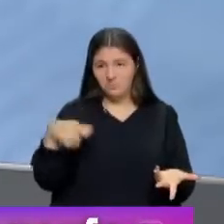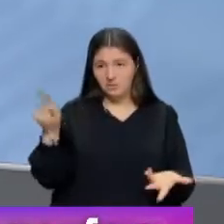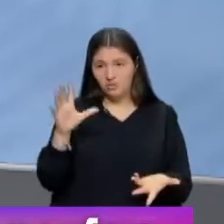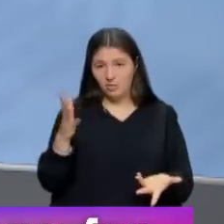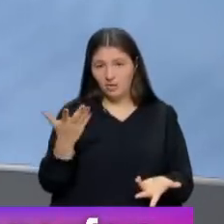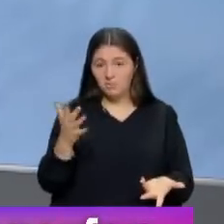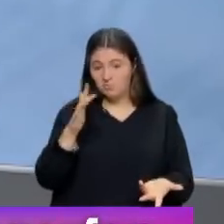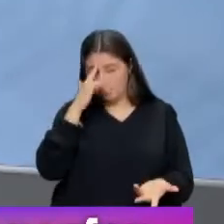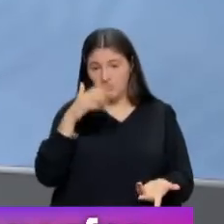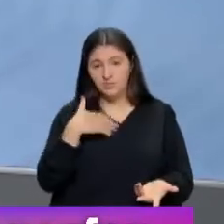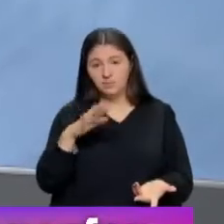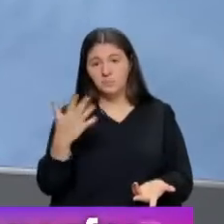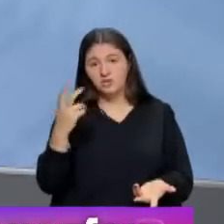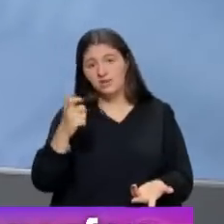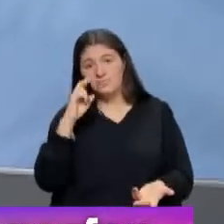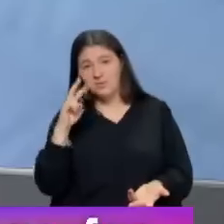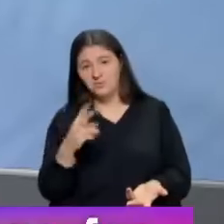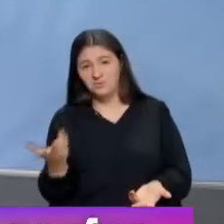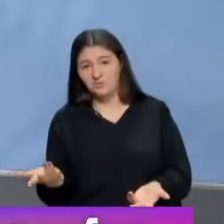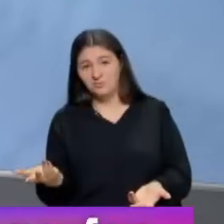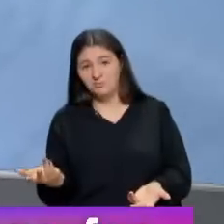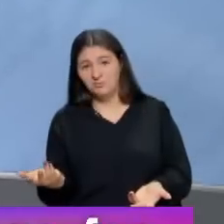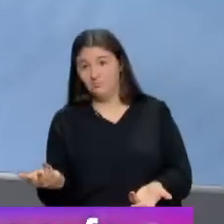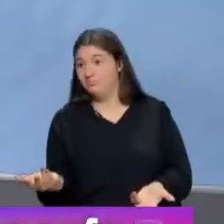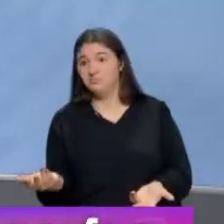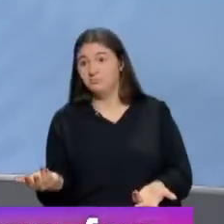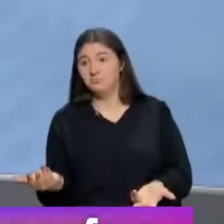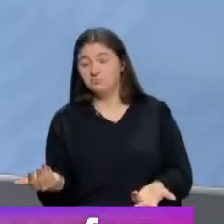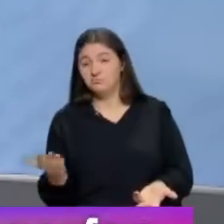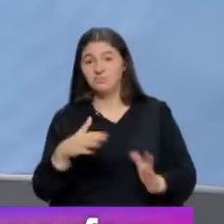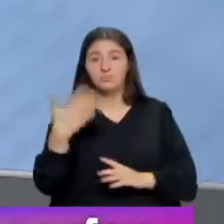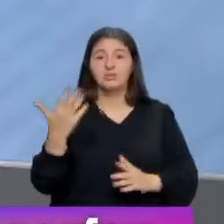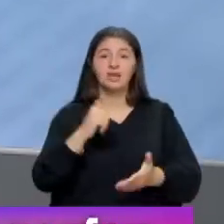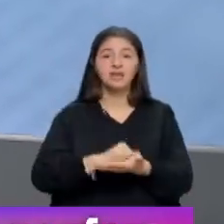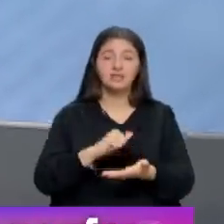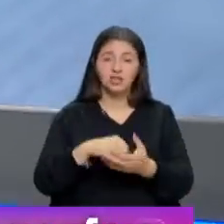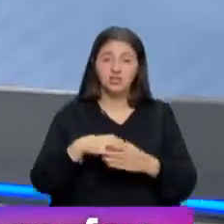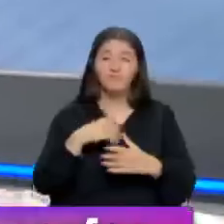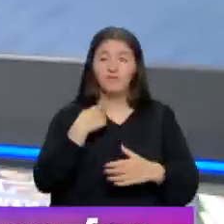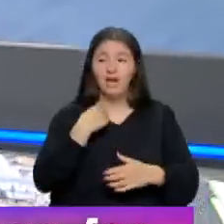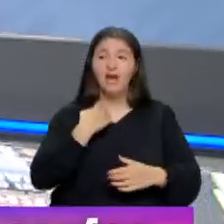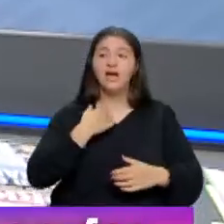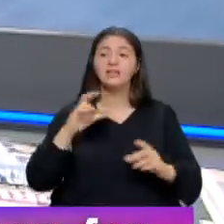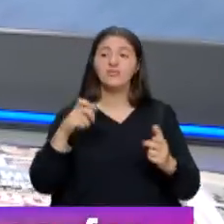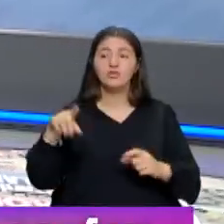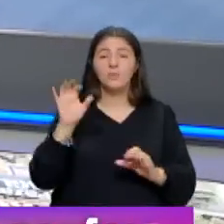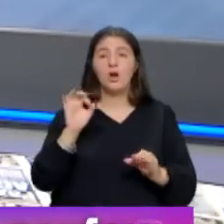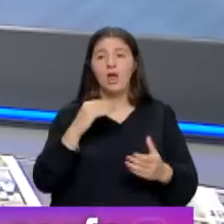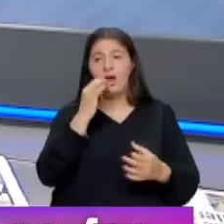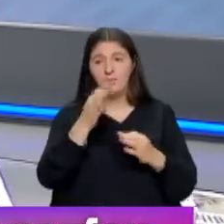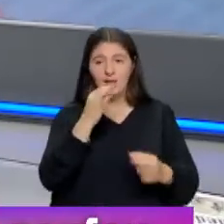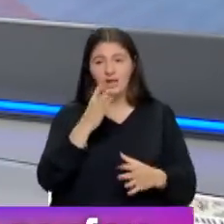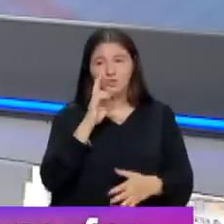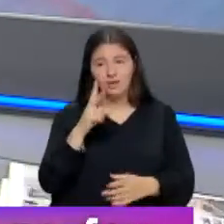mi acaba Belki de biz farklı Pencereden bakıyoruz başka gazetelerde ya da televizyonlarda böyle de